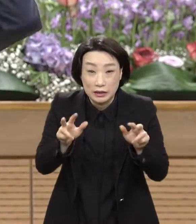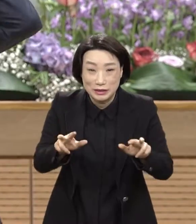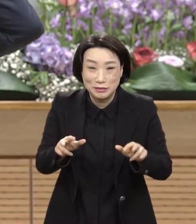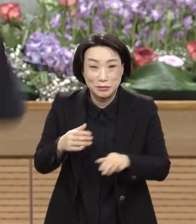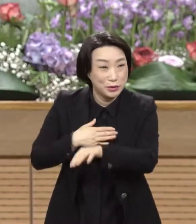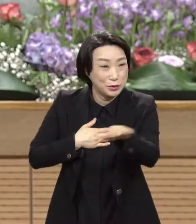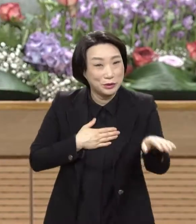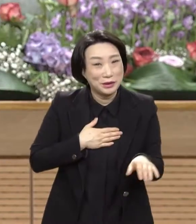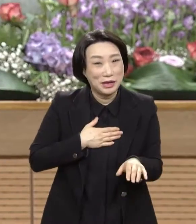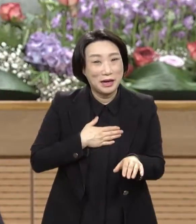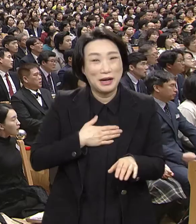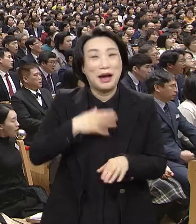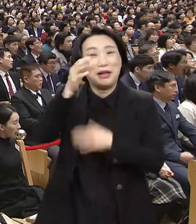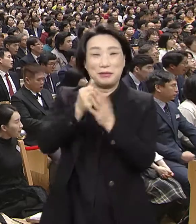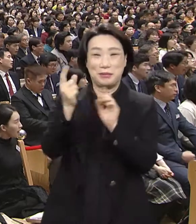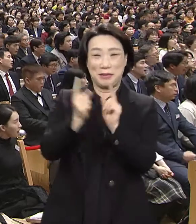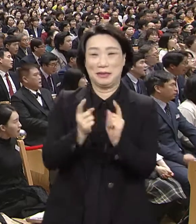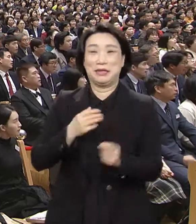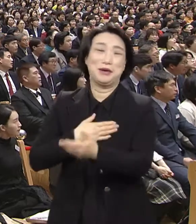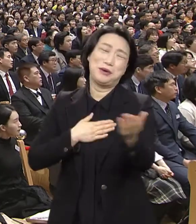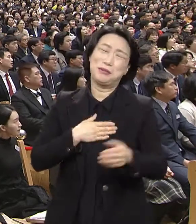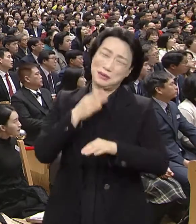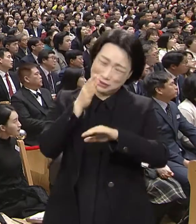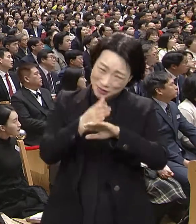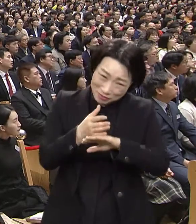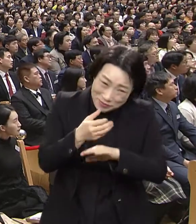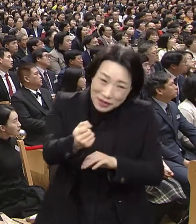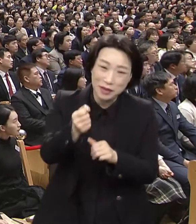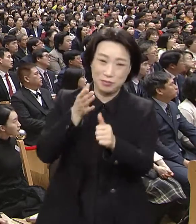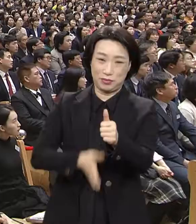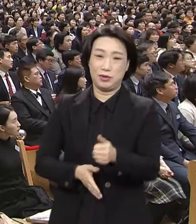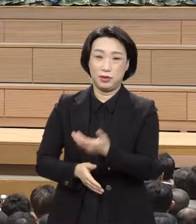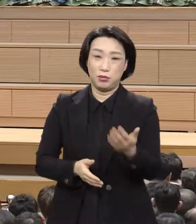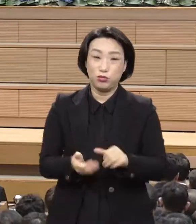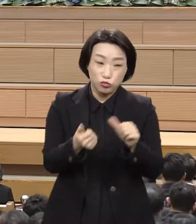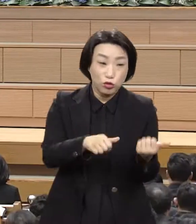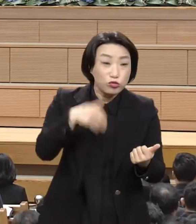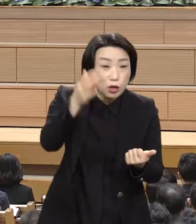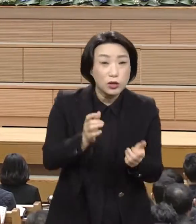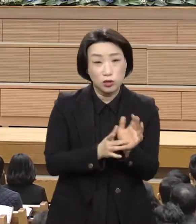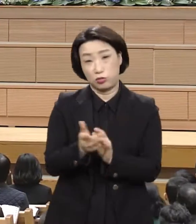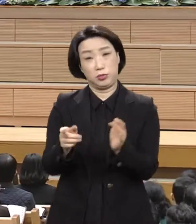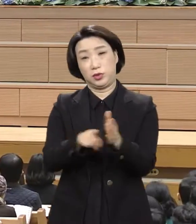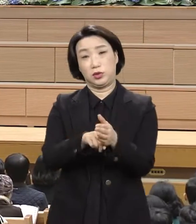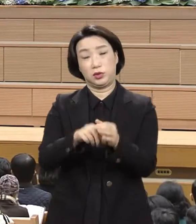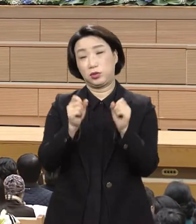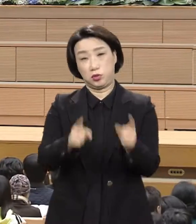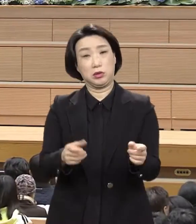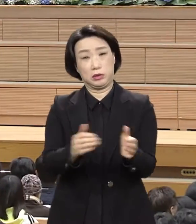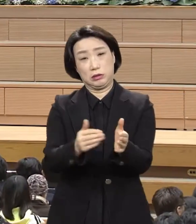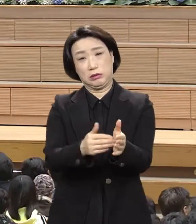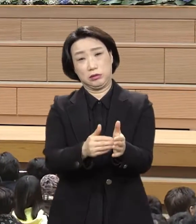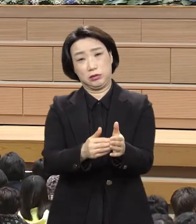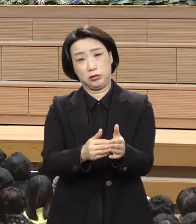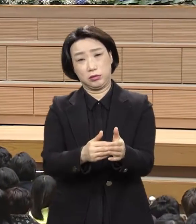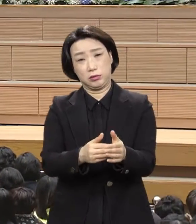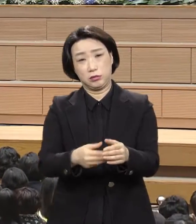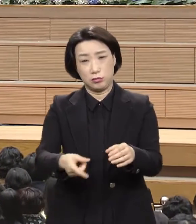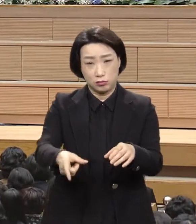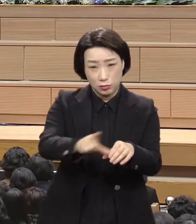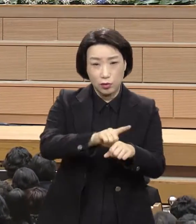것을 감사하시기 바랍니다. 죽은 다음에는 예수 믿을 기회가 없잖아.